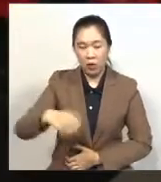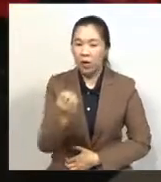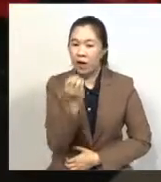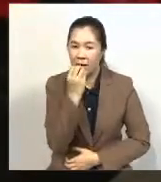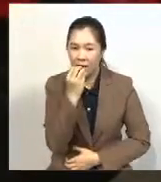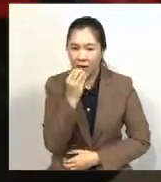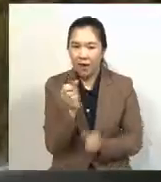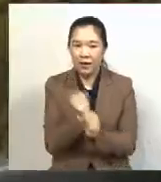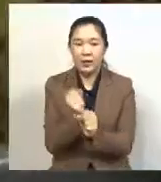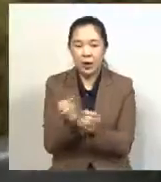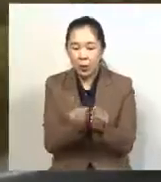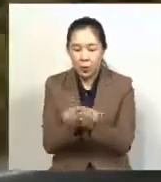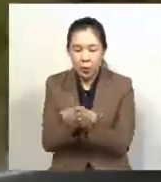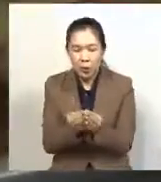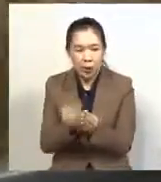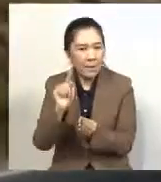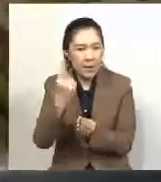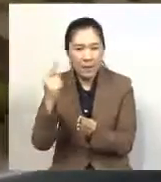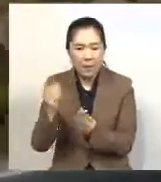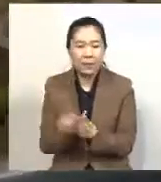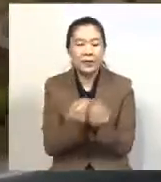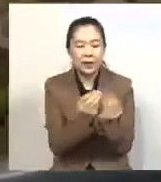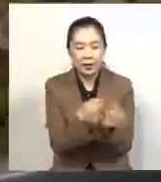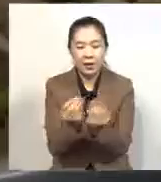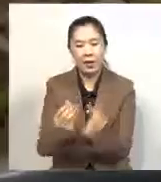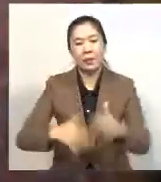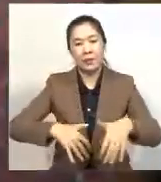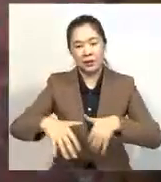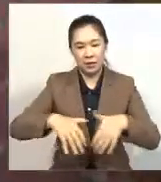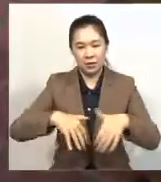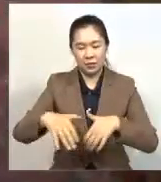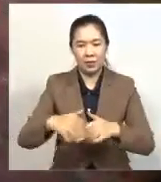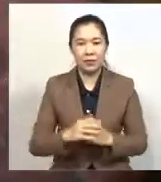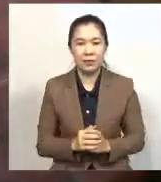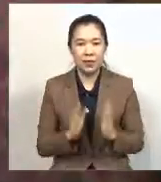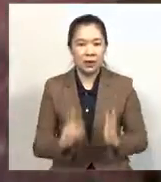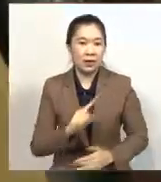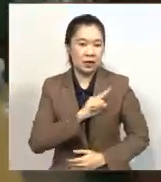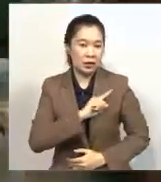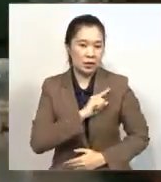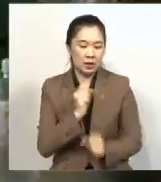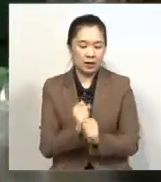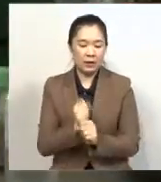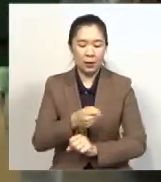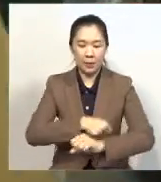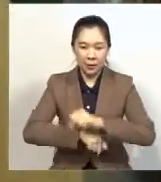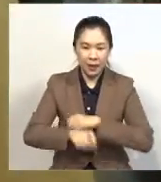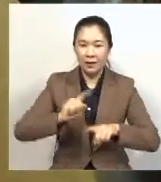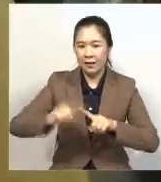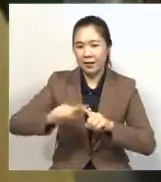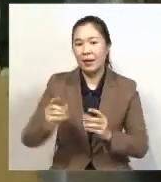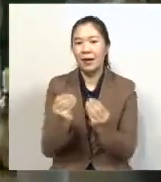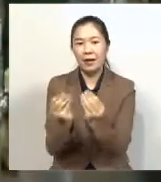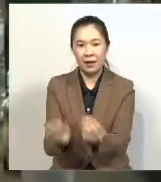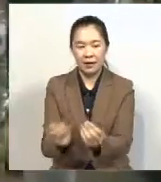อาหารที่ทำสดใหม่สู่ประชาชนผู้ได้รับความเดือดร้อนแล้วก็เจ้าหน้าที่ผู้ปฏิบัติงานด้วยค่ะสำหรับโร